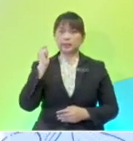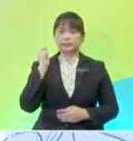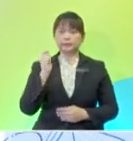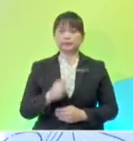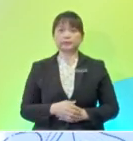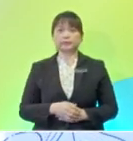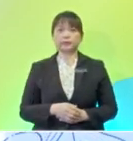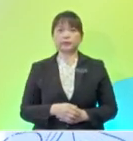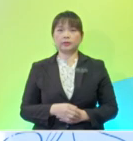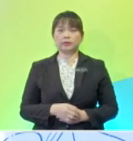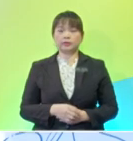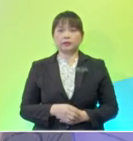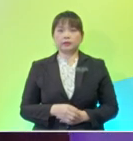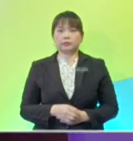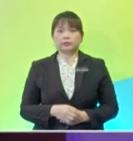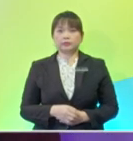sebab itu